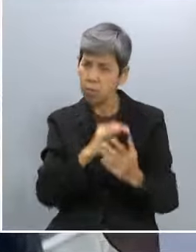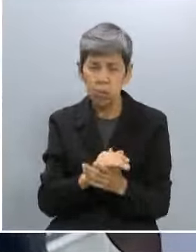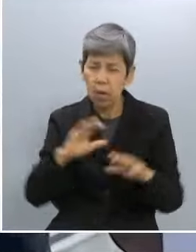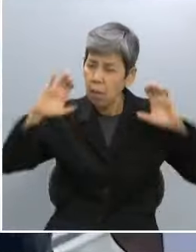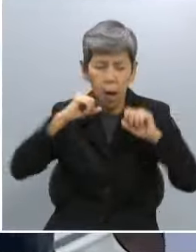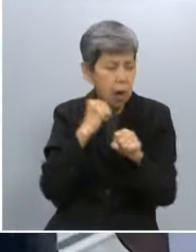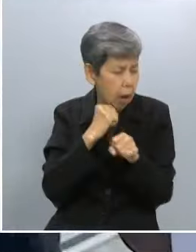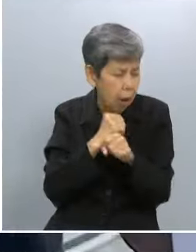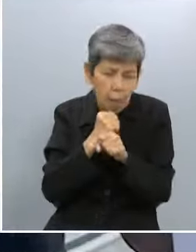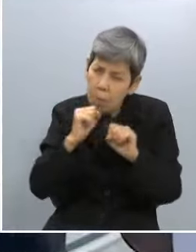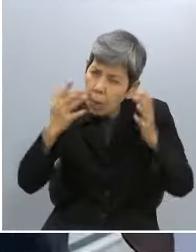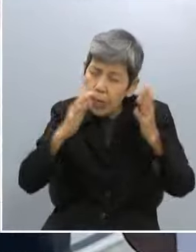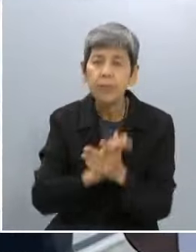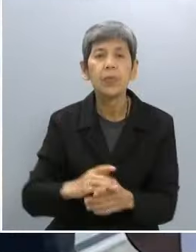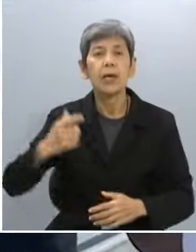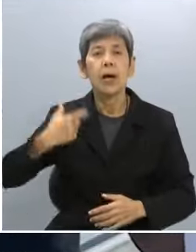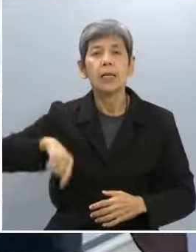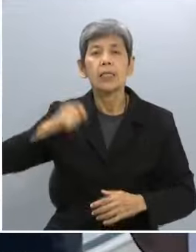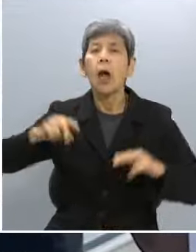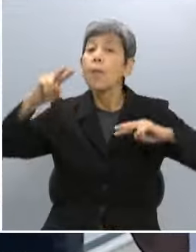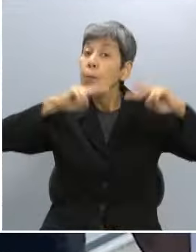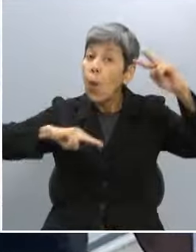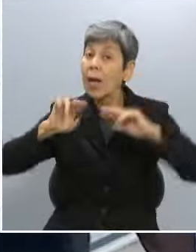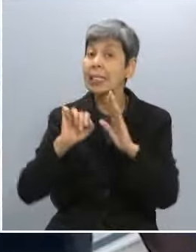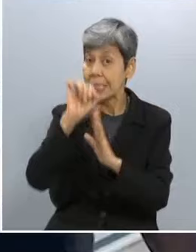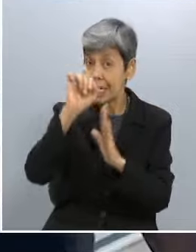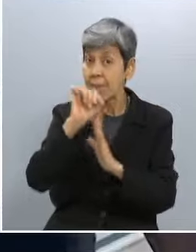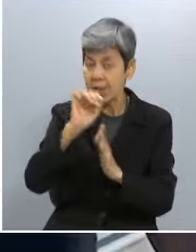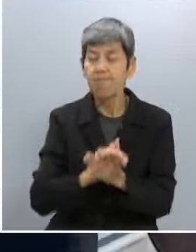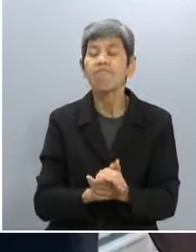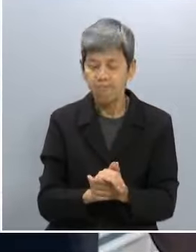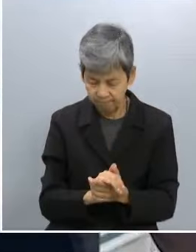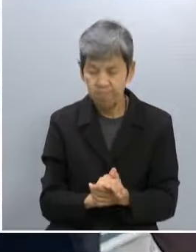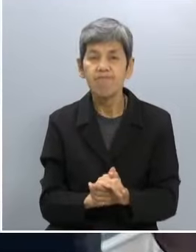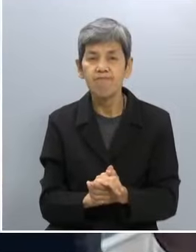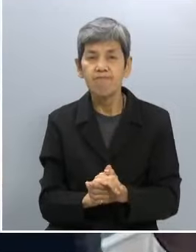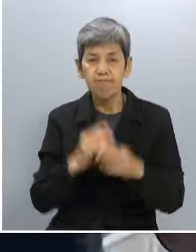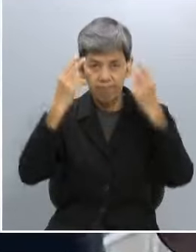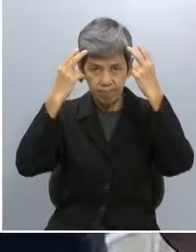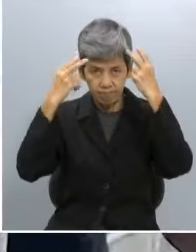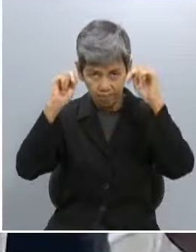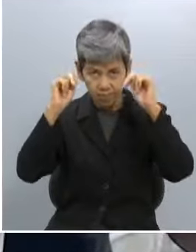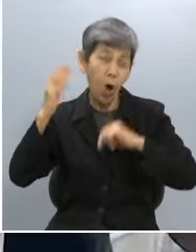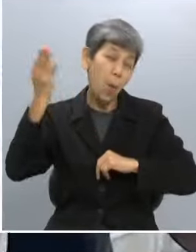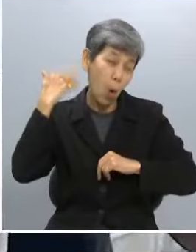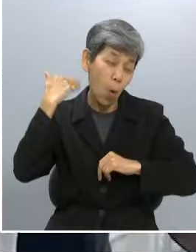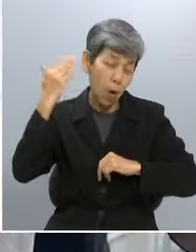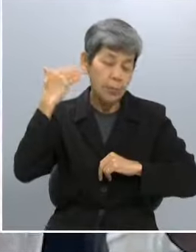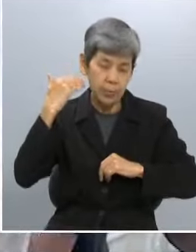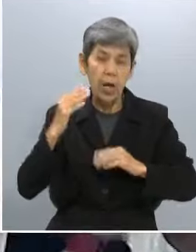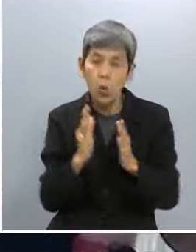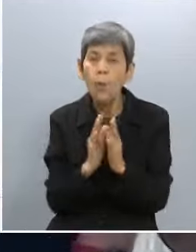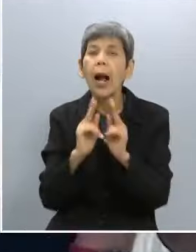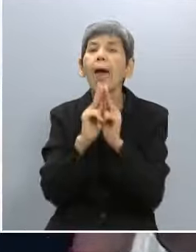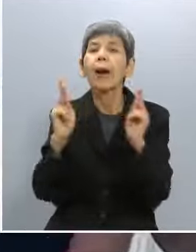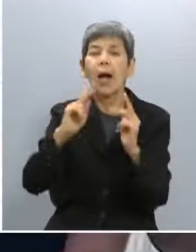รัฐบาลศาลปกครองเชียงใหม่เมื่อวานนี้มีคำพิพากษาว่านายกมนตรีในขณะนั้นรวมถึงกรรมการ